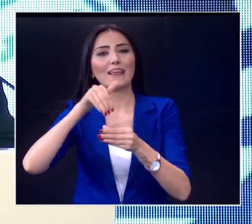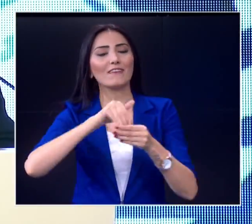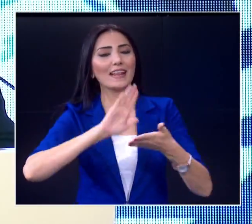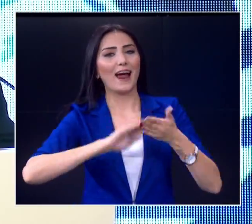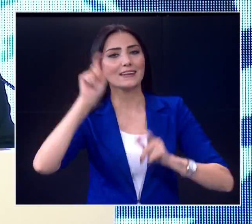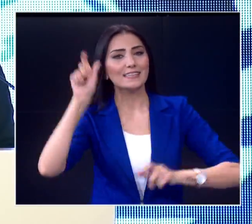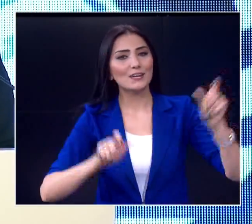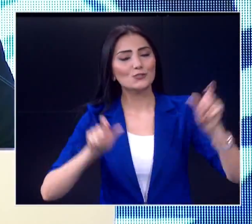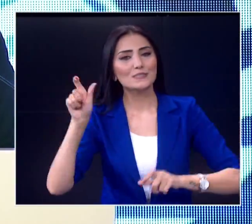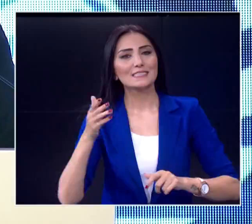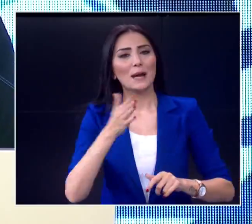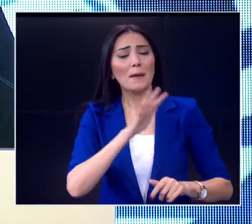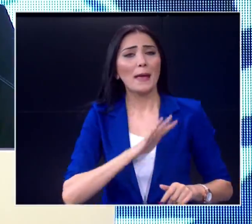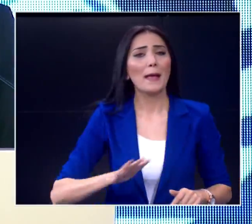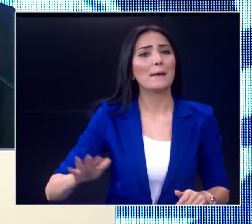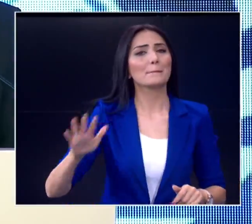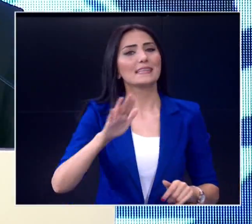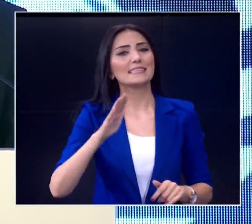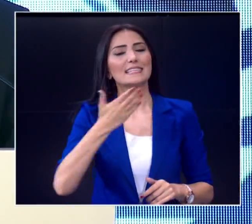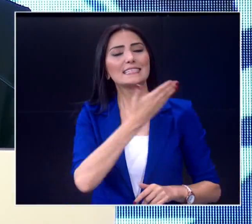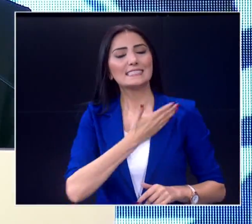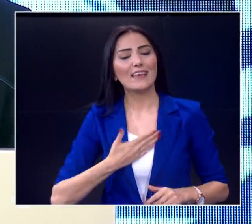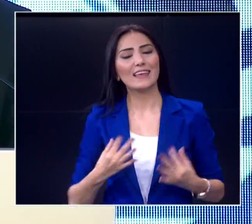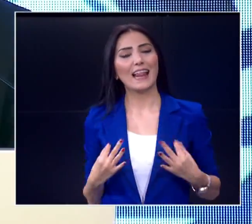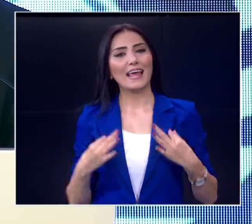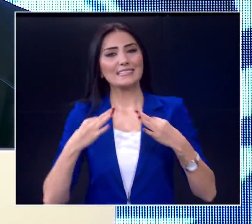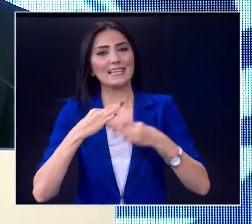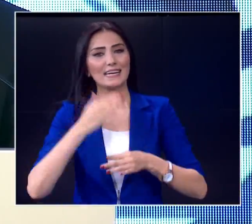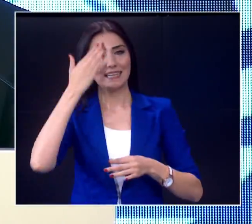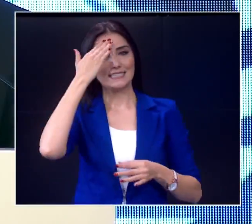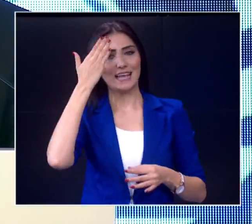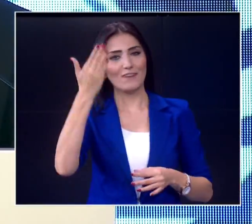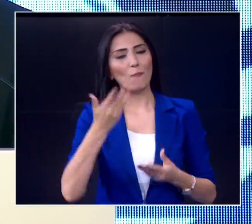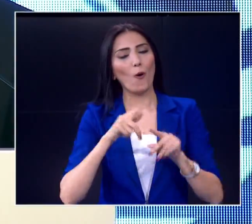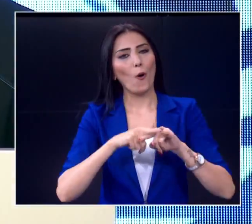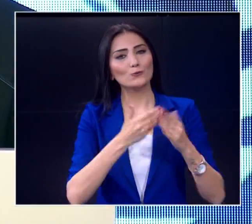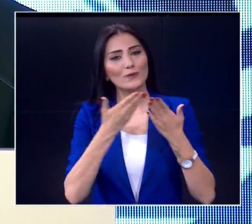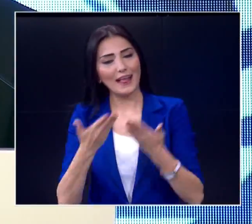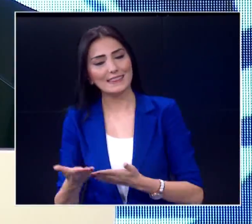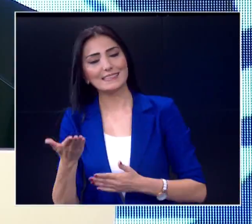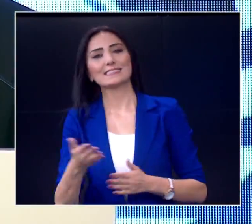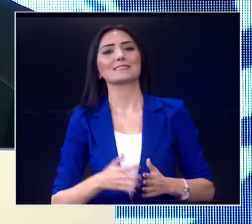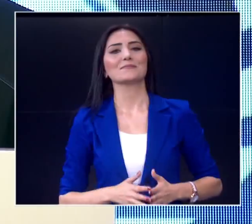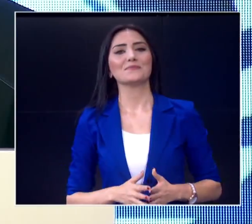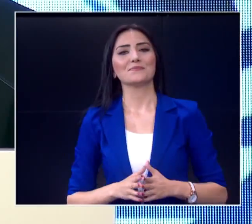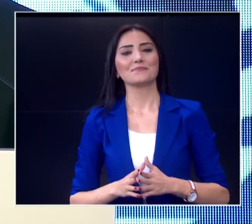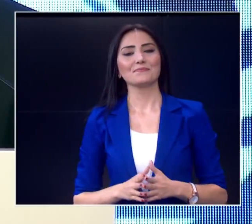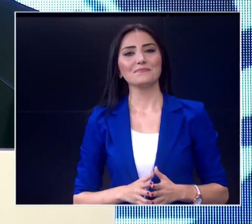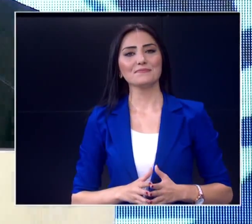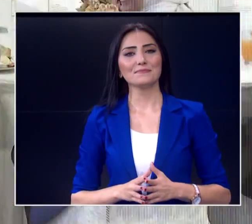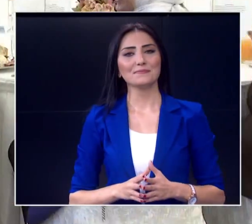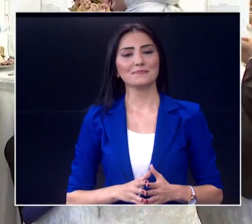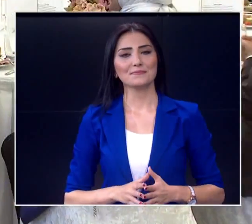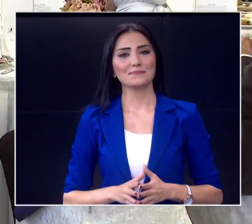arkadaşlarım, hepinizi sevgiyle, saygıyla selamlıyorum. Hoş geldiniz, sefalar getirdiniz.